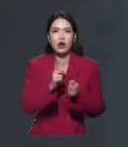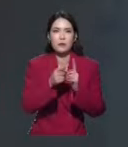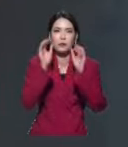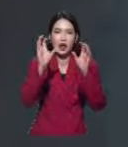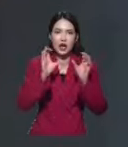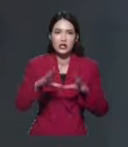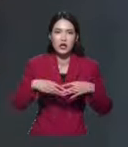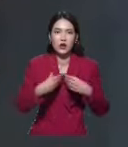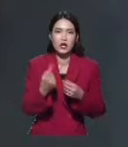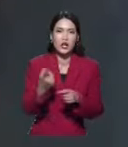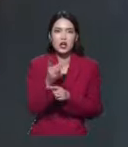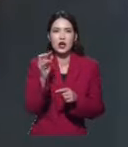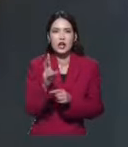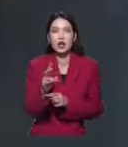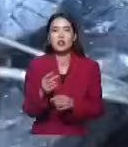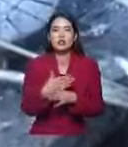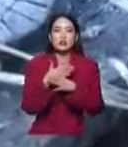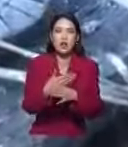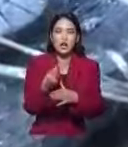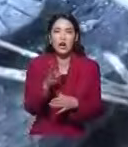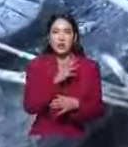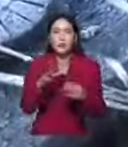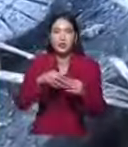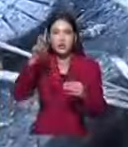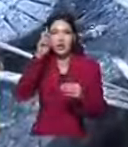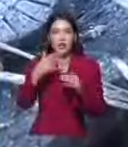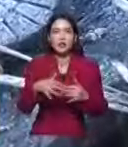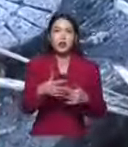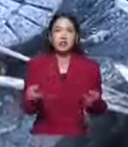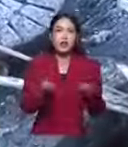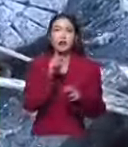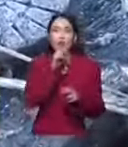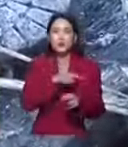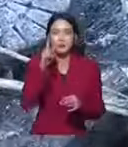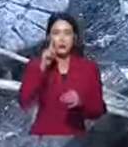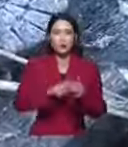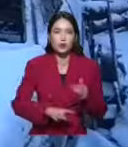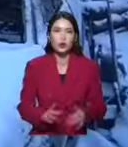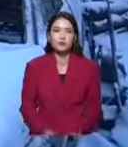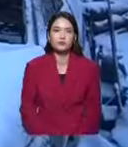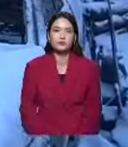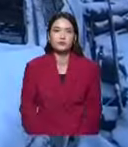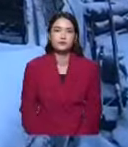бұл отбасыға бір реттік жәрдемақы берілгенмен, жергілікті билік далада қалдырмаймыз деп сендірді.